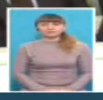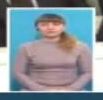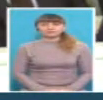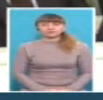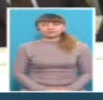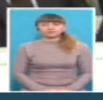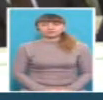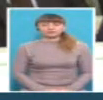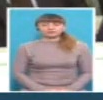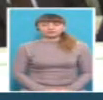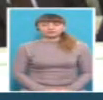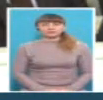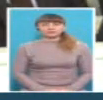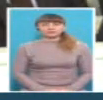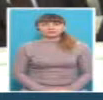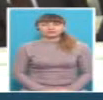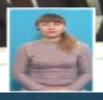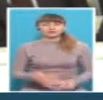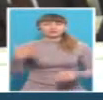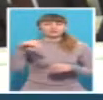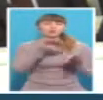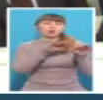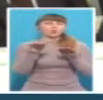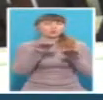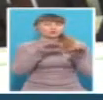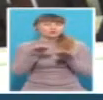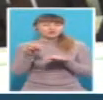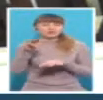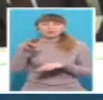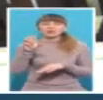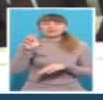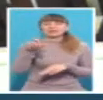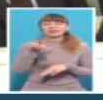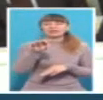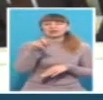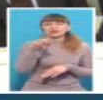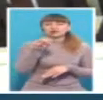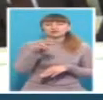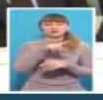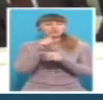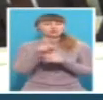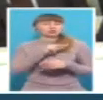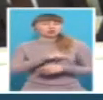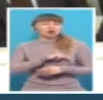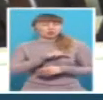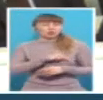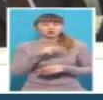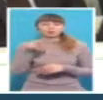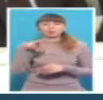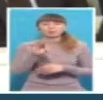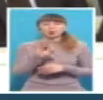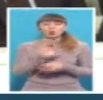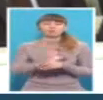фракциясы мүшелерімен елбасының бес әлеуметтік бастамасын қолдауға бағытталған іс-шаралар одай өткізіліп келеді. 70 мың адамды